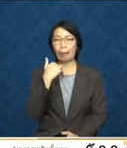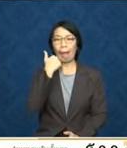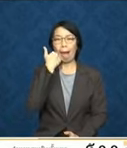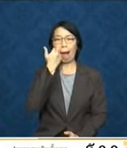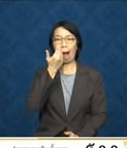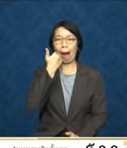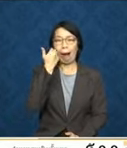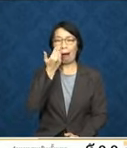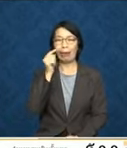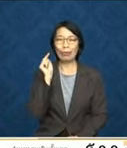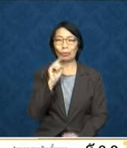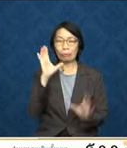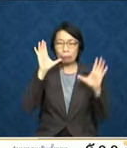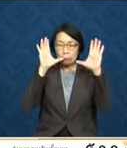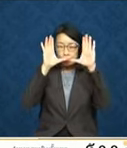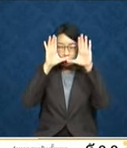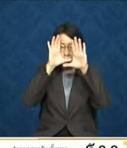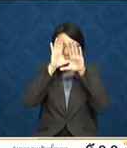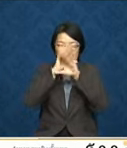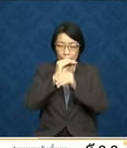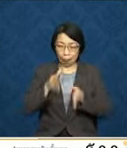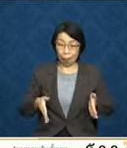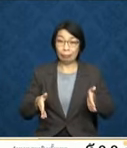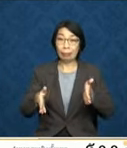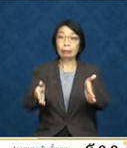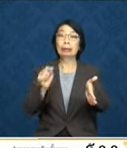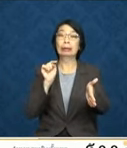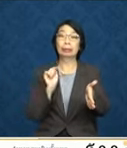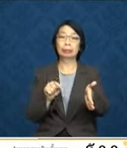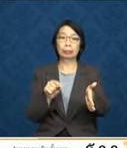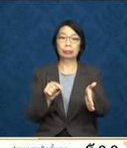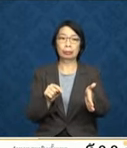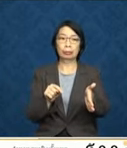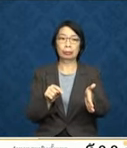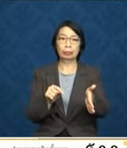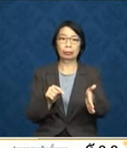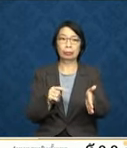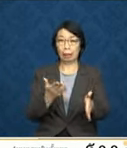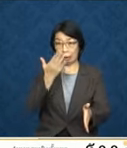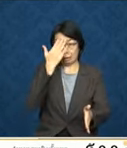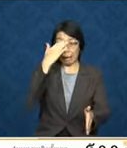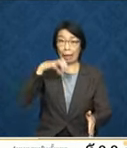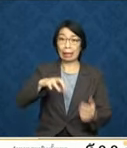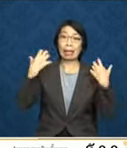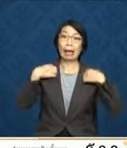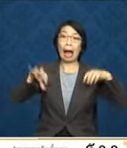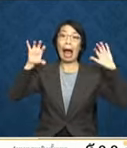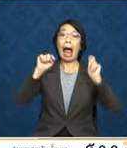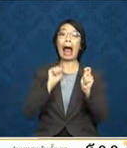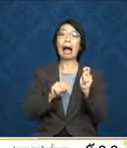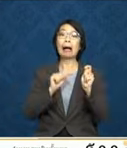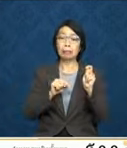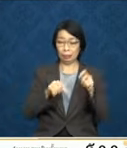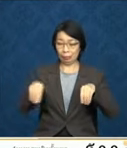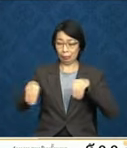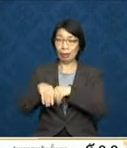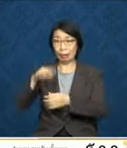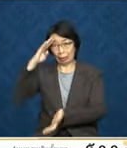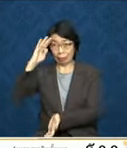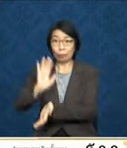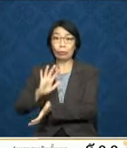ช่วงที่กลางคืนถนนเส้นนี้หน้าที่ว่าการอำเภอนาแก่หน้าสถานีตำรวจอำเภอนา